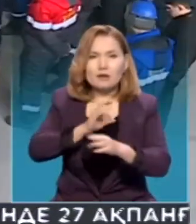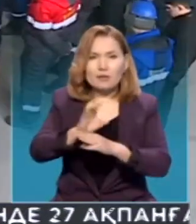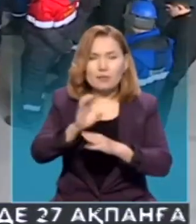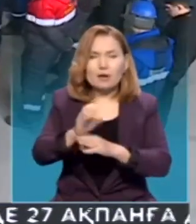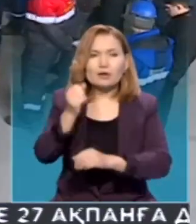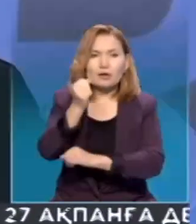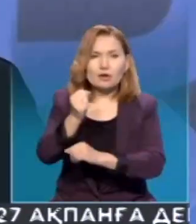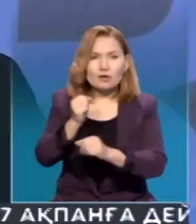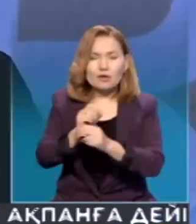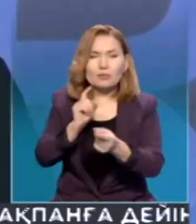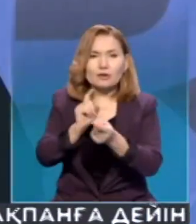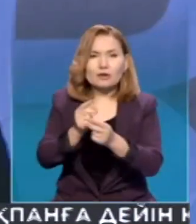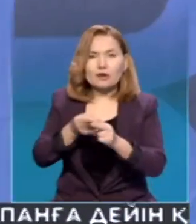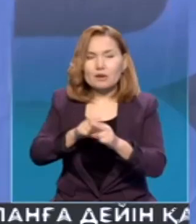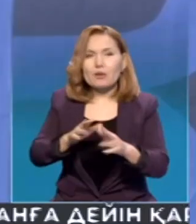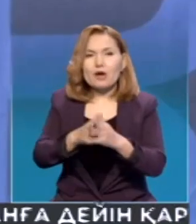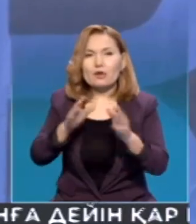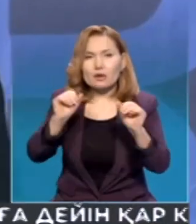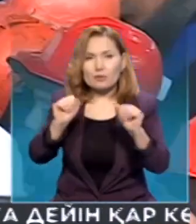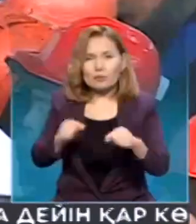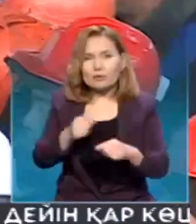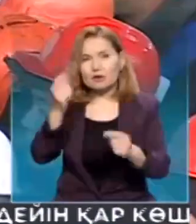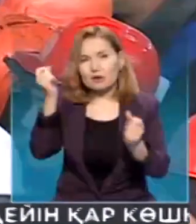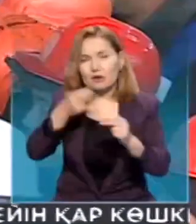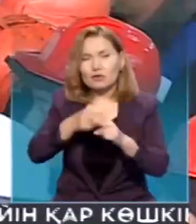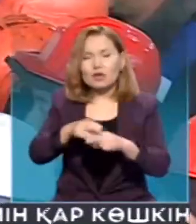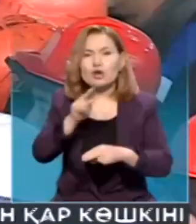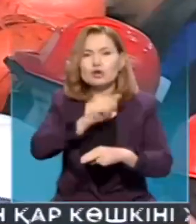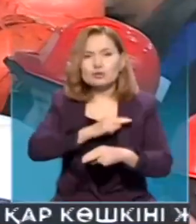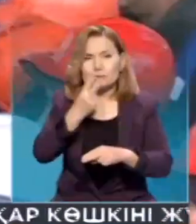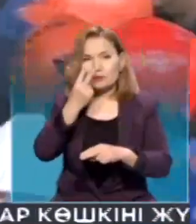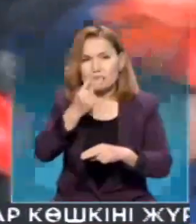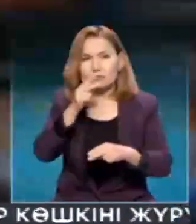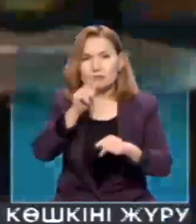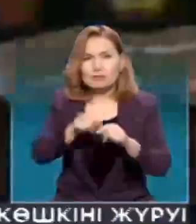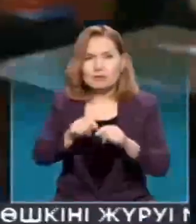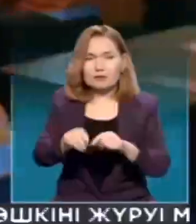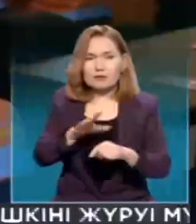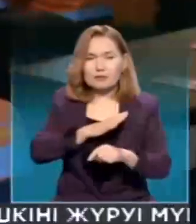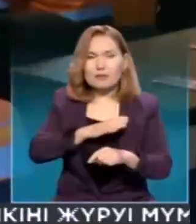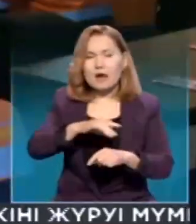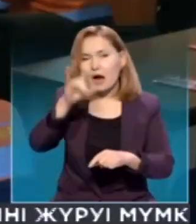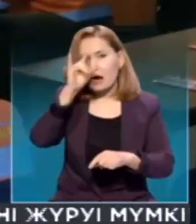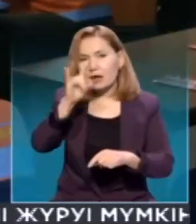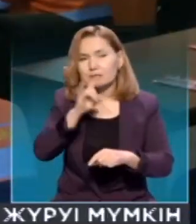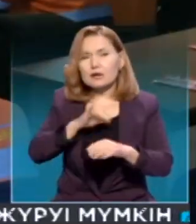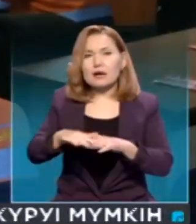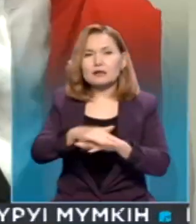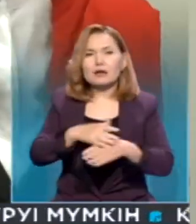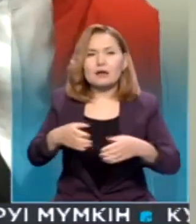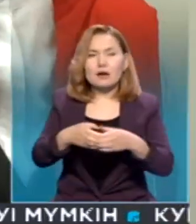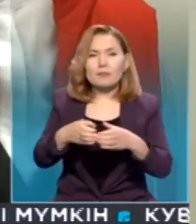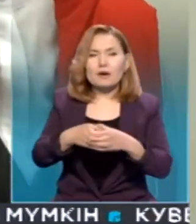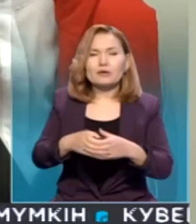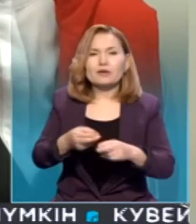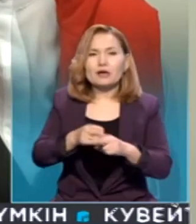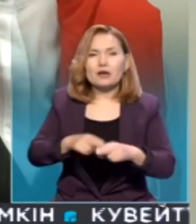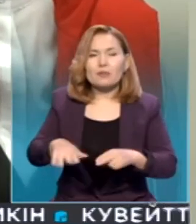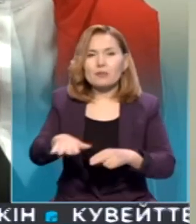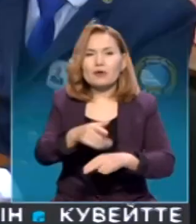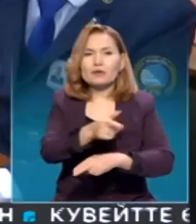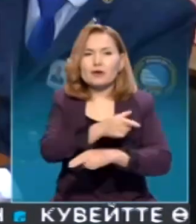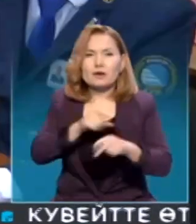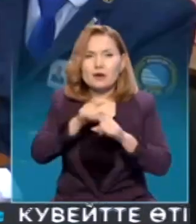ұжымымен жүздесті. Олардың мүмкіндіктерімен танысып, жұмыс барысына куә болды. Қазақстан халық партиясы республикалық үгіт-насихат штабының